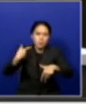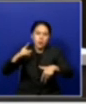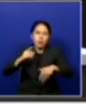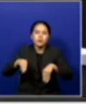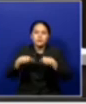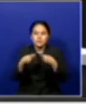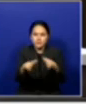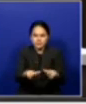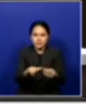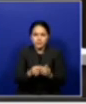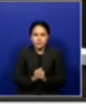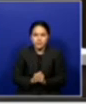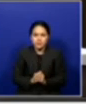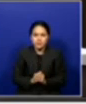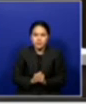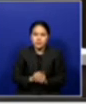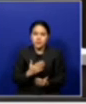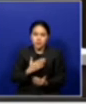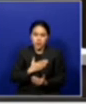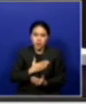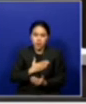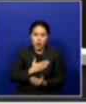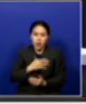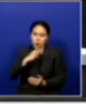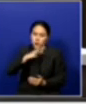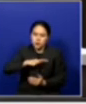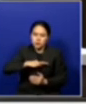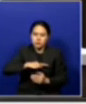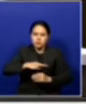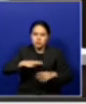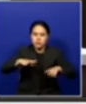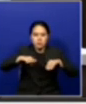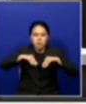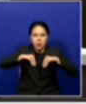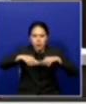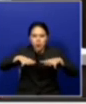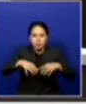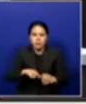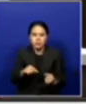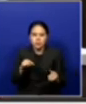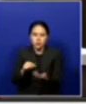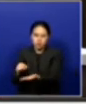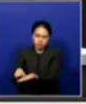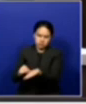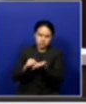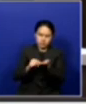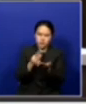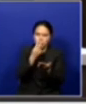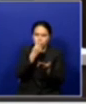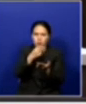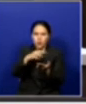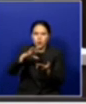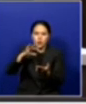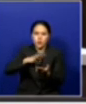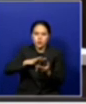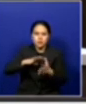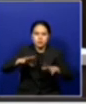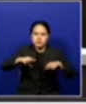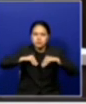ขอในชั้นต้นผมไม่เห็นด้วยกับหลักการที่เสนอเข้ามาเบื้องต้นขอไม่รับหลักการครับ